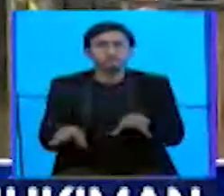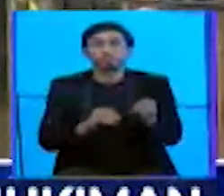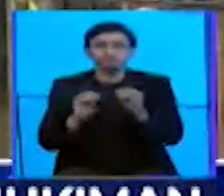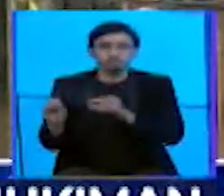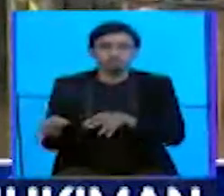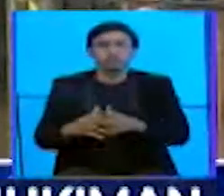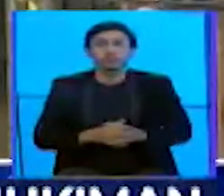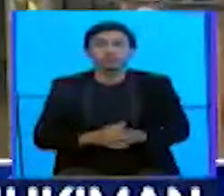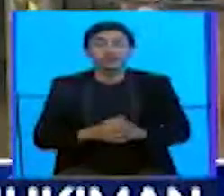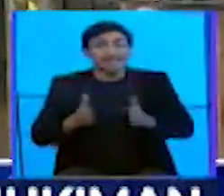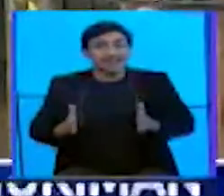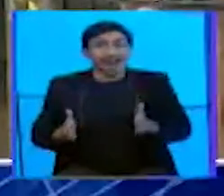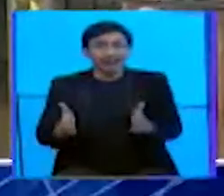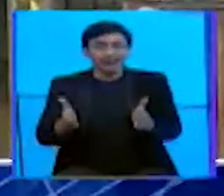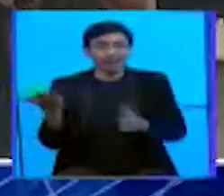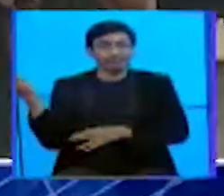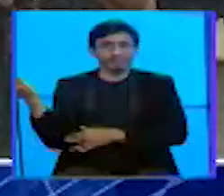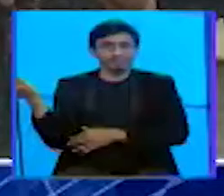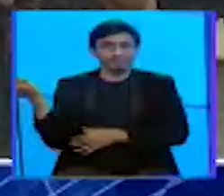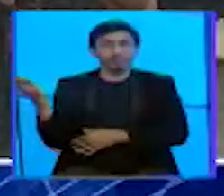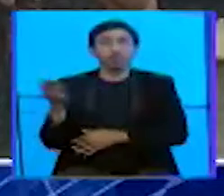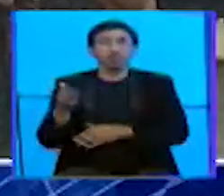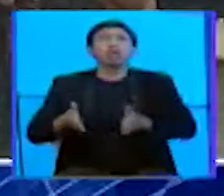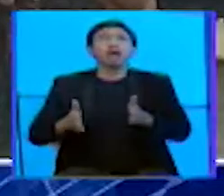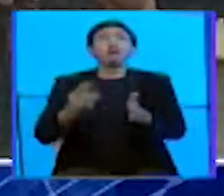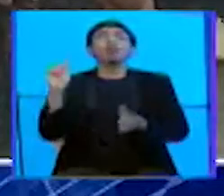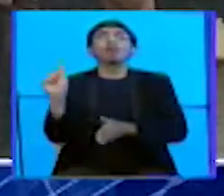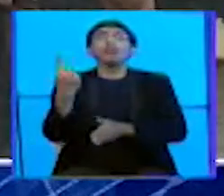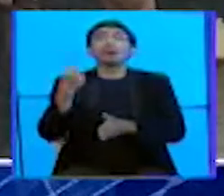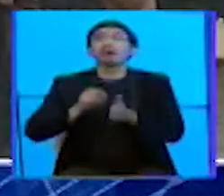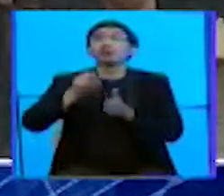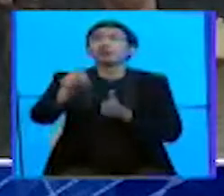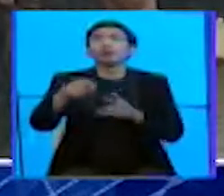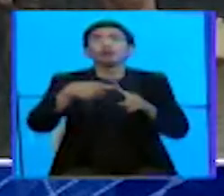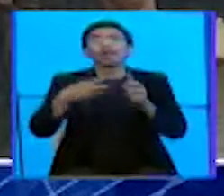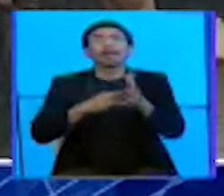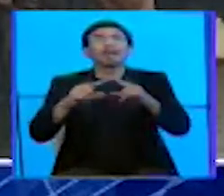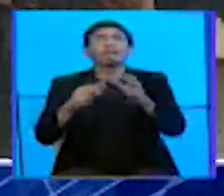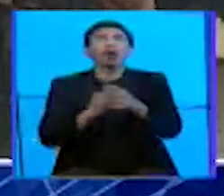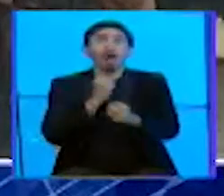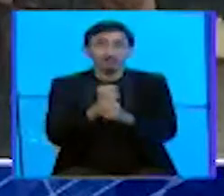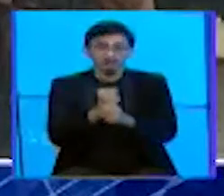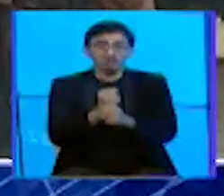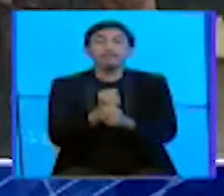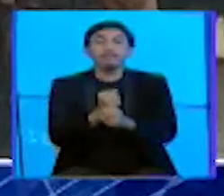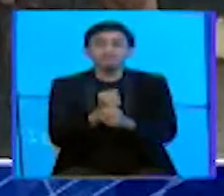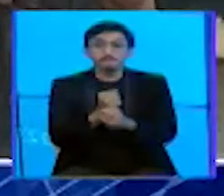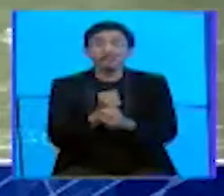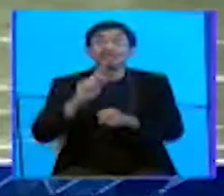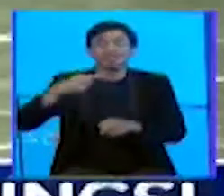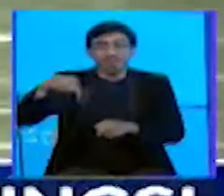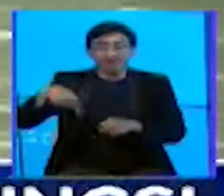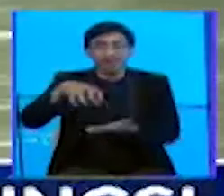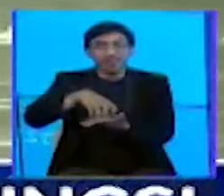di jalan ini merupakan jalan utama tembusan ke Kemang, Jakarta Selatan. Dan hingga kini memang belum ada tempat pengungsian